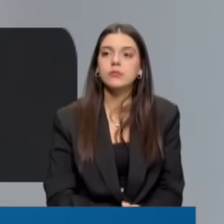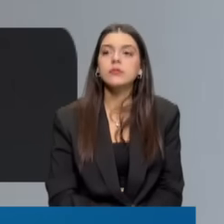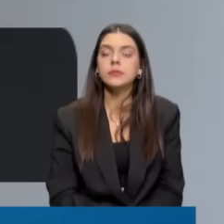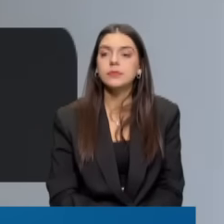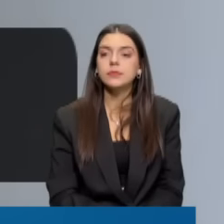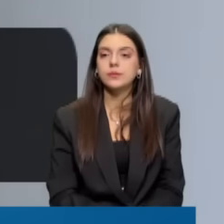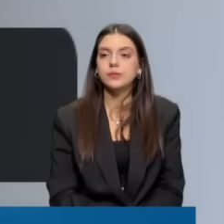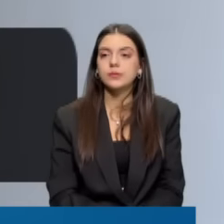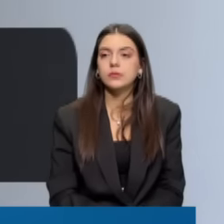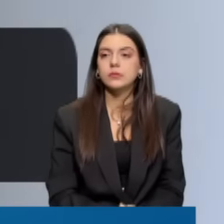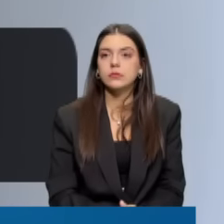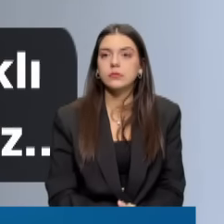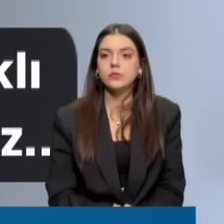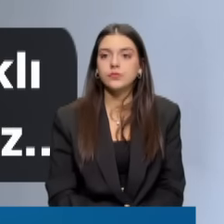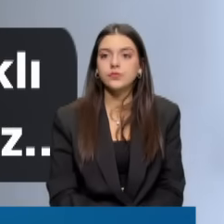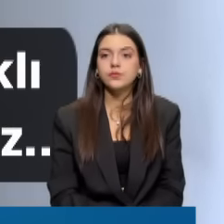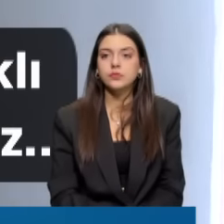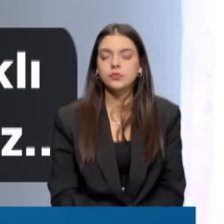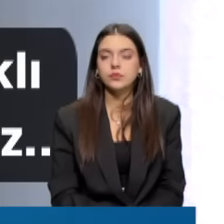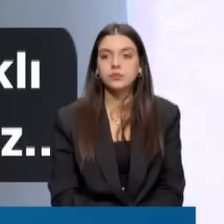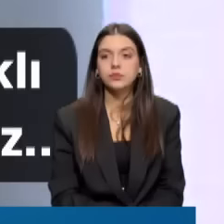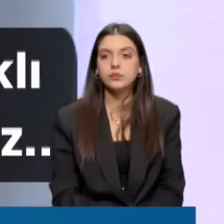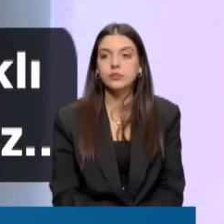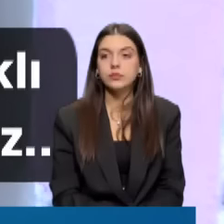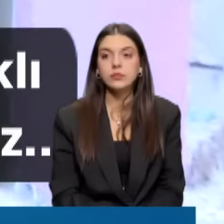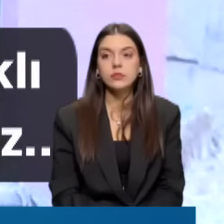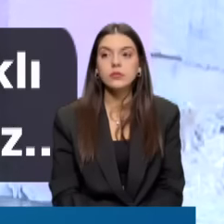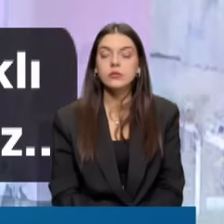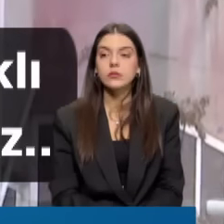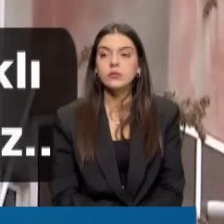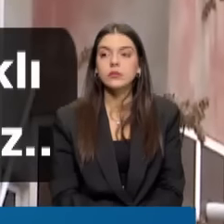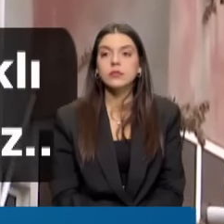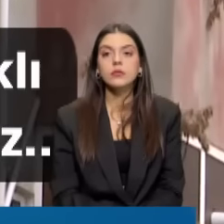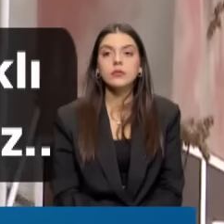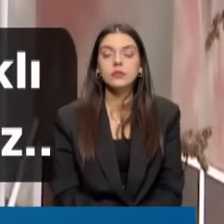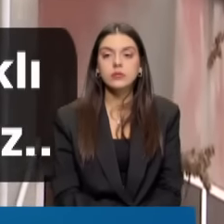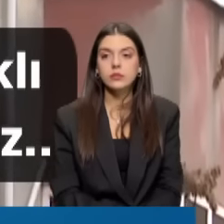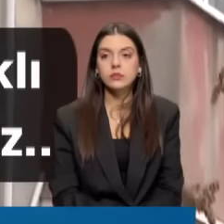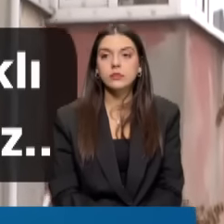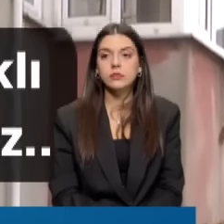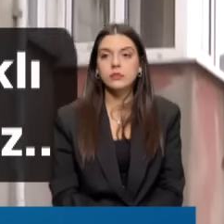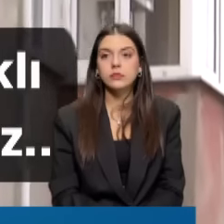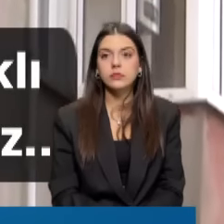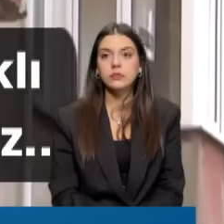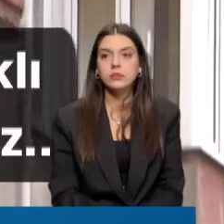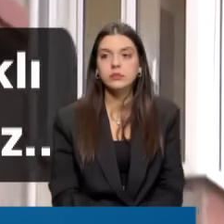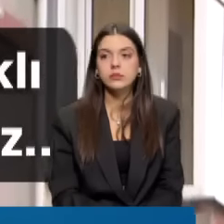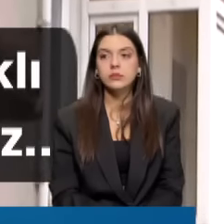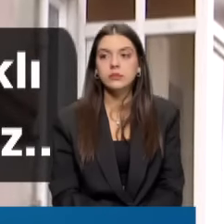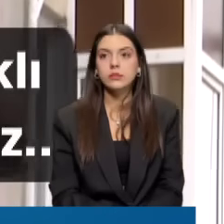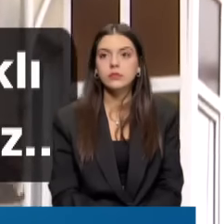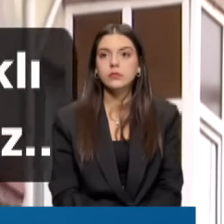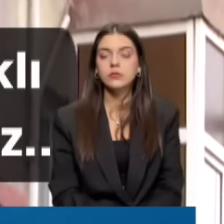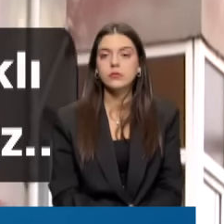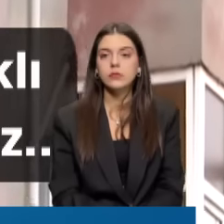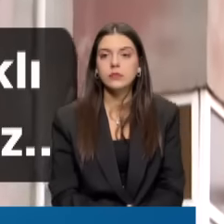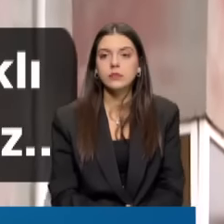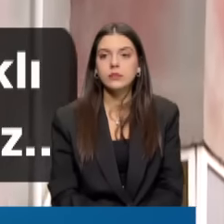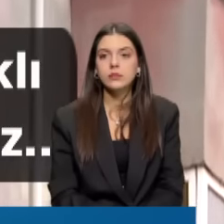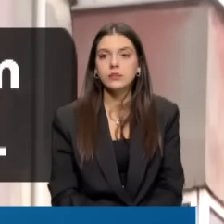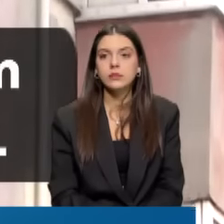25.000 riskli bağımsız birime ilişkin 2/3 imza alınmış yer var Yaklaşık 900 farklı nokta yani 900 şantiye demek